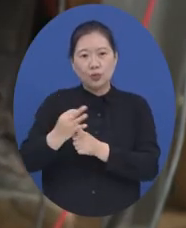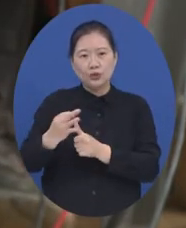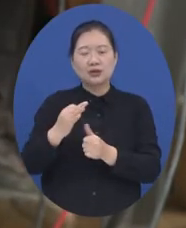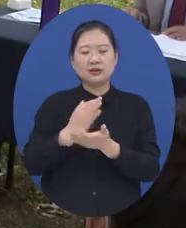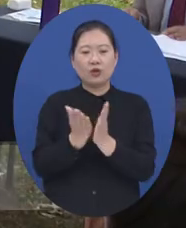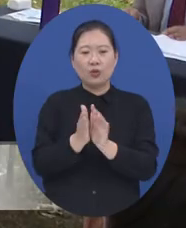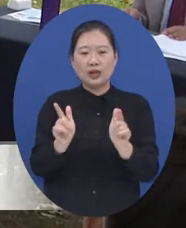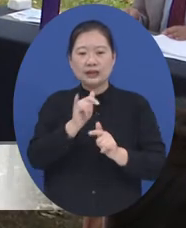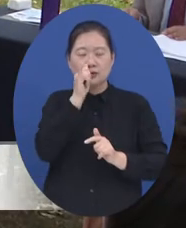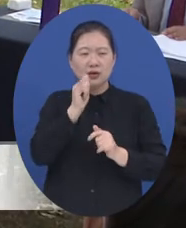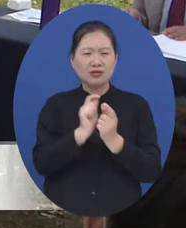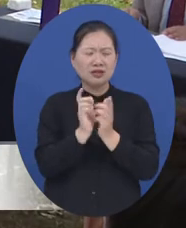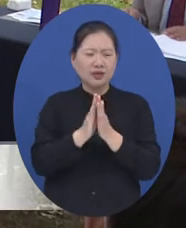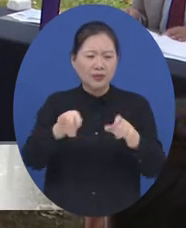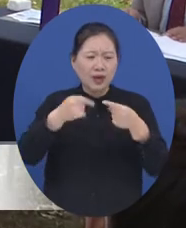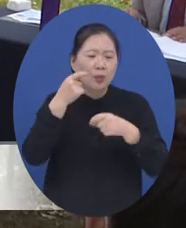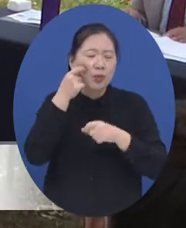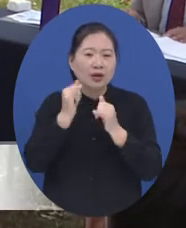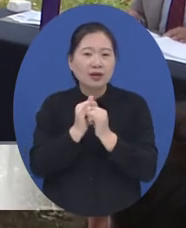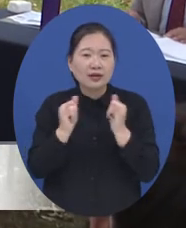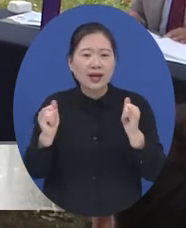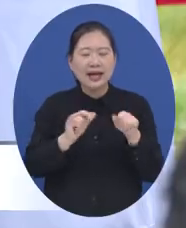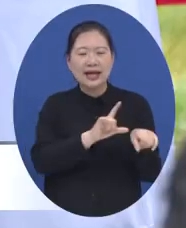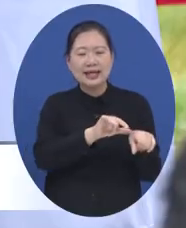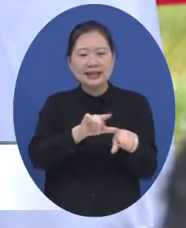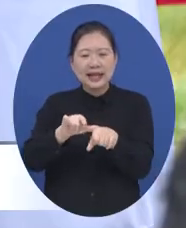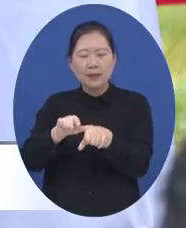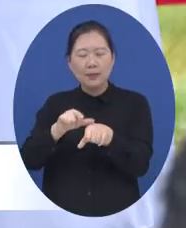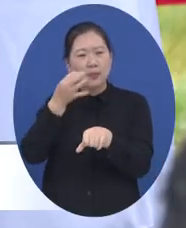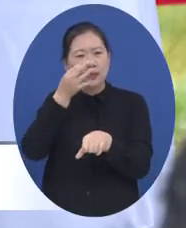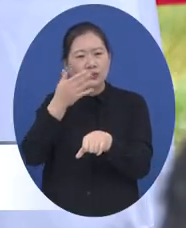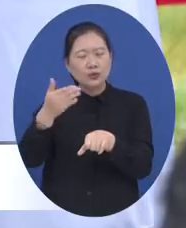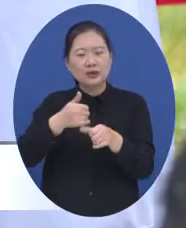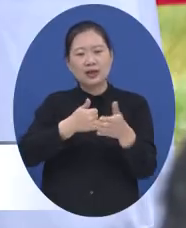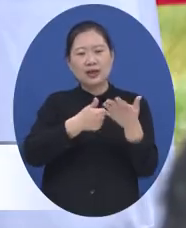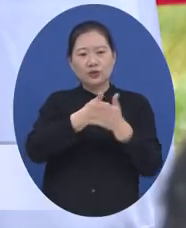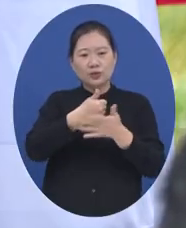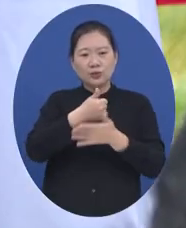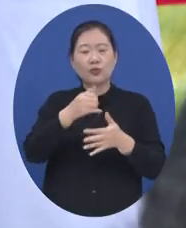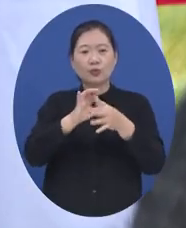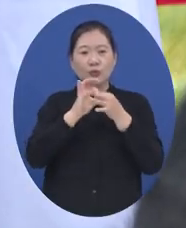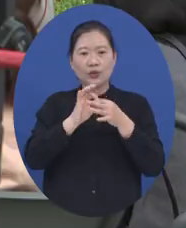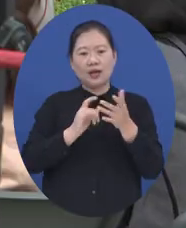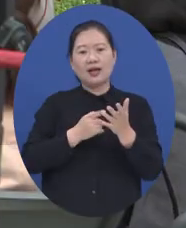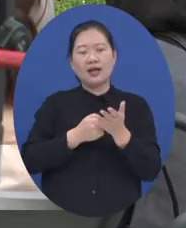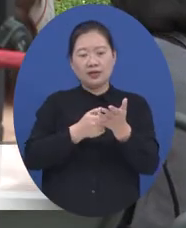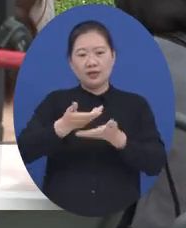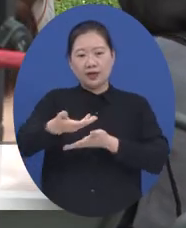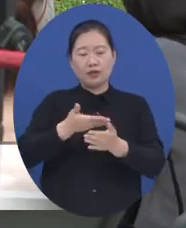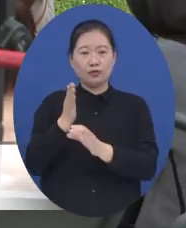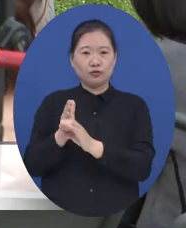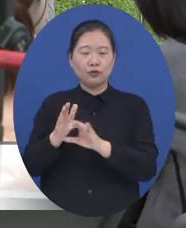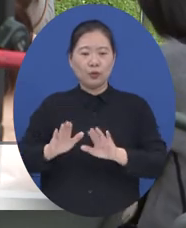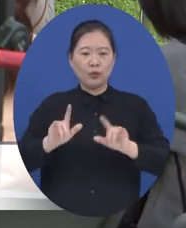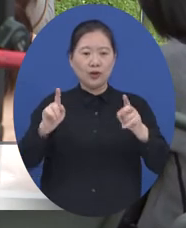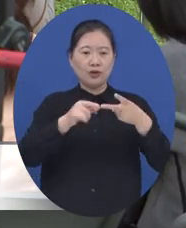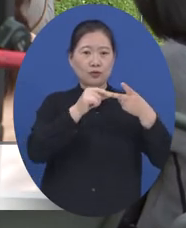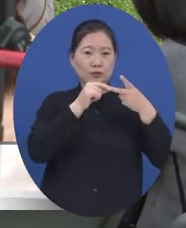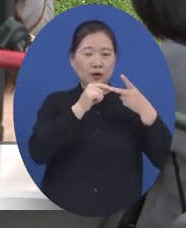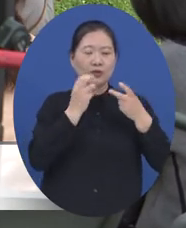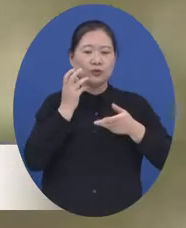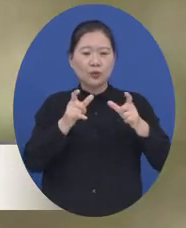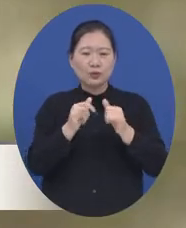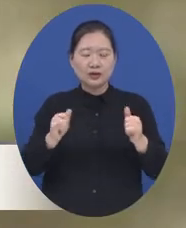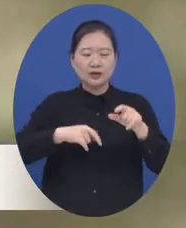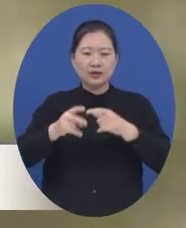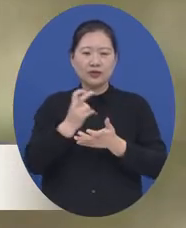오프라인 행사에 참여하지 못한 도민들은 실시간으로 중계되는 유튜브 채널을 통해 의견을 나눴습니다 올해로 두 번째를 맞는 경기도민